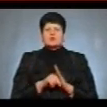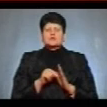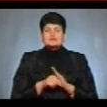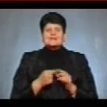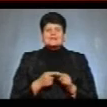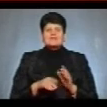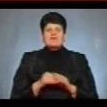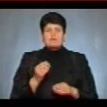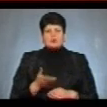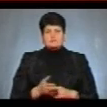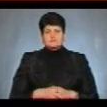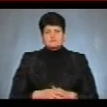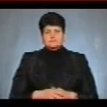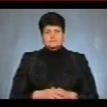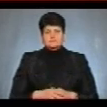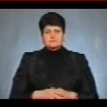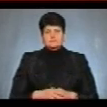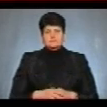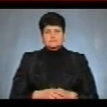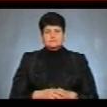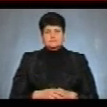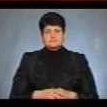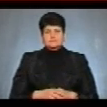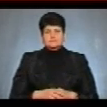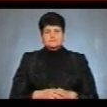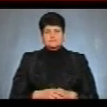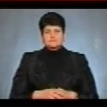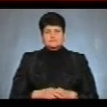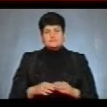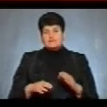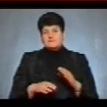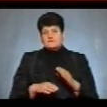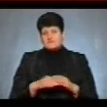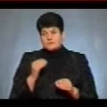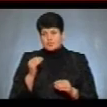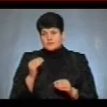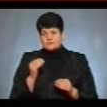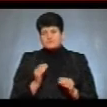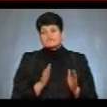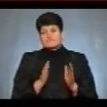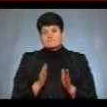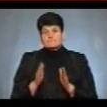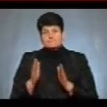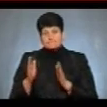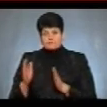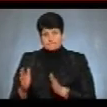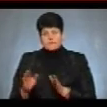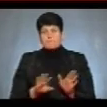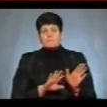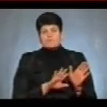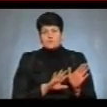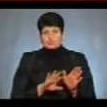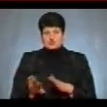ці вибори? Будь ласка. Вибори в штатному режимі, як кажуть, прийшли, значить,